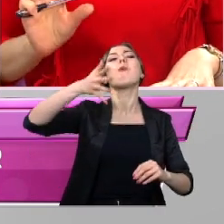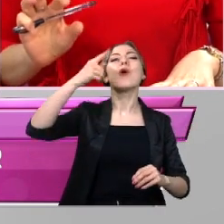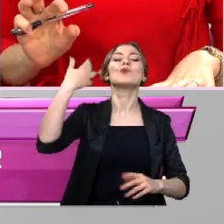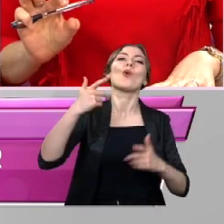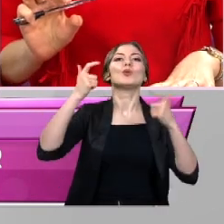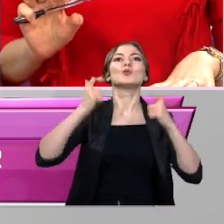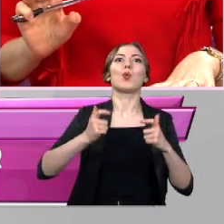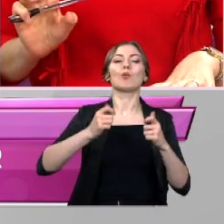sorumluluk bilinci yüksek çocuk